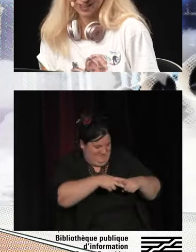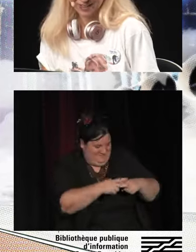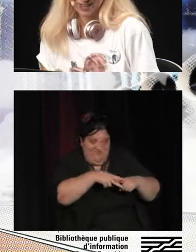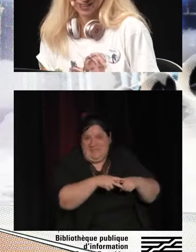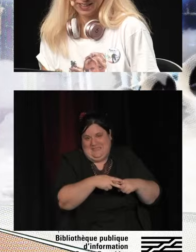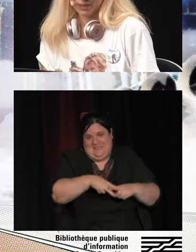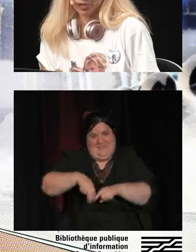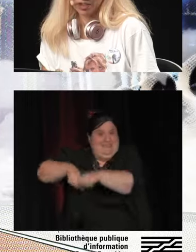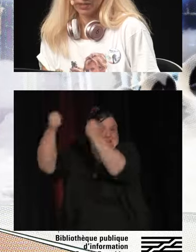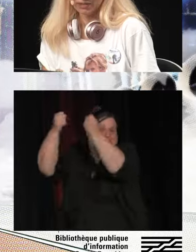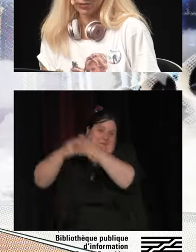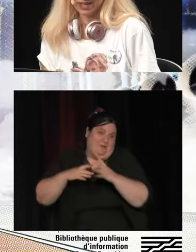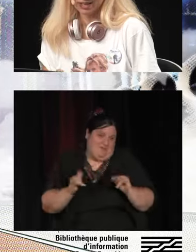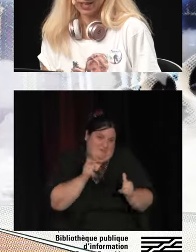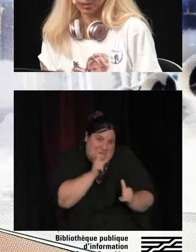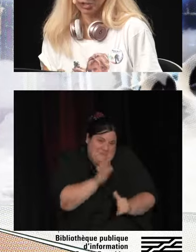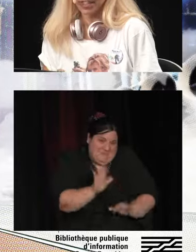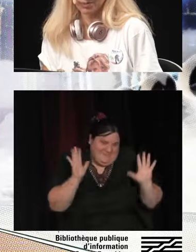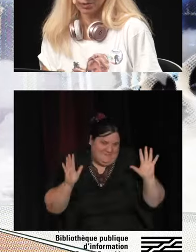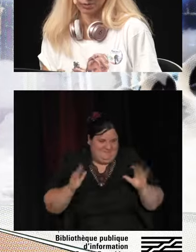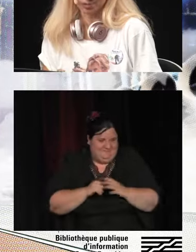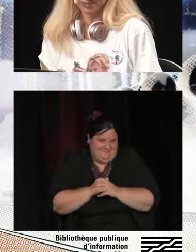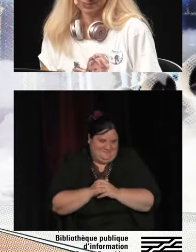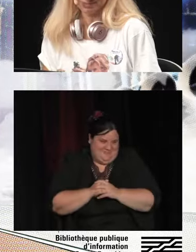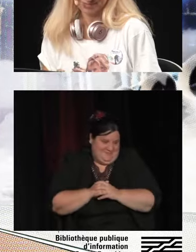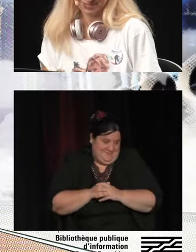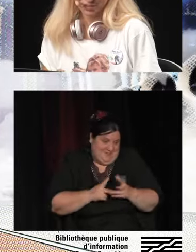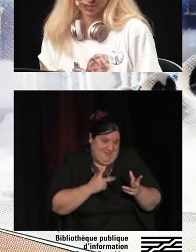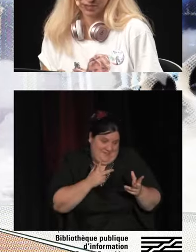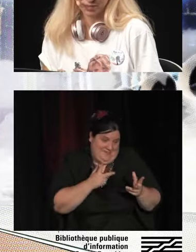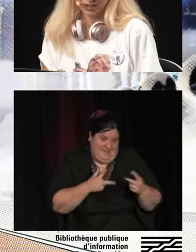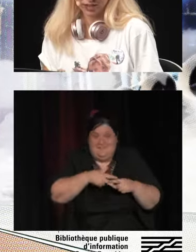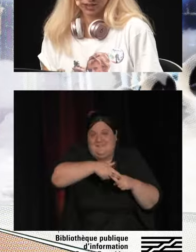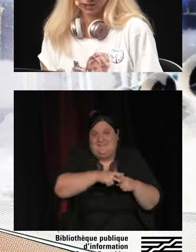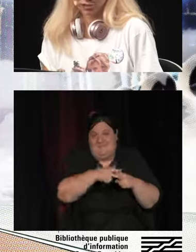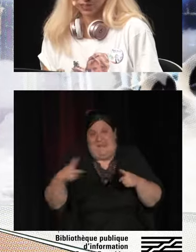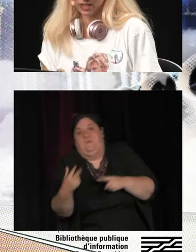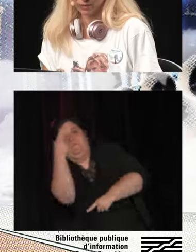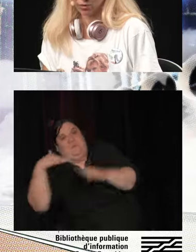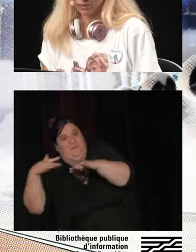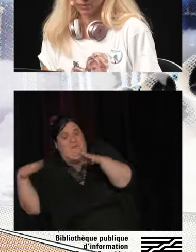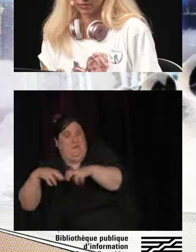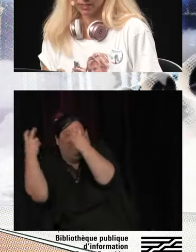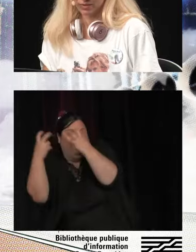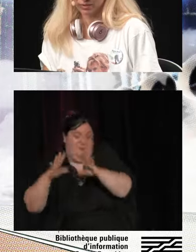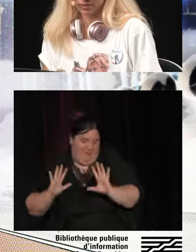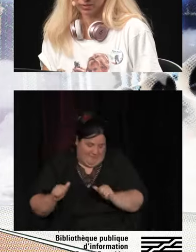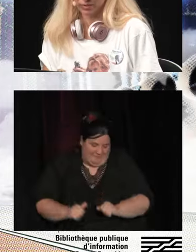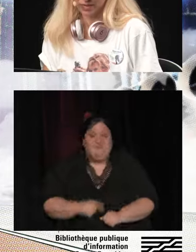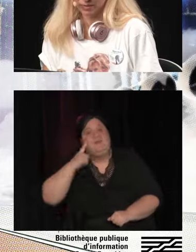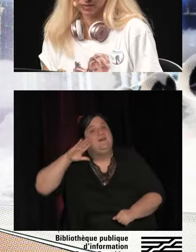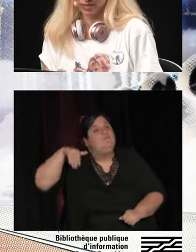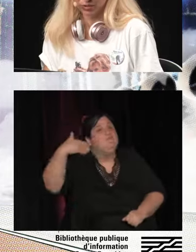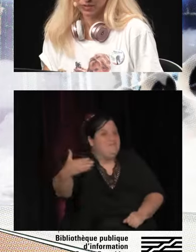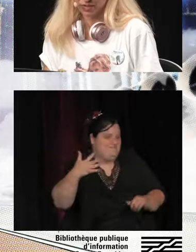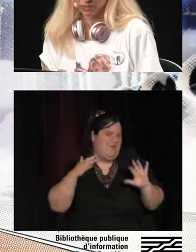de mots. Après, j'aurai une blague visuelle. À la prochaine animation de jeu, j'aurai une blague visuelle. Je vais pas me servir de ce champi pour flex, parce qu'on a vu